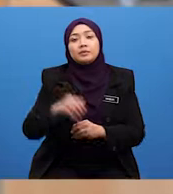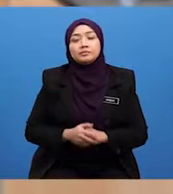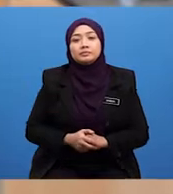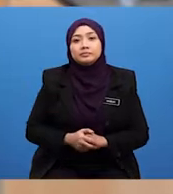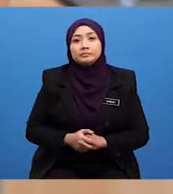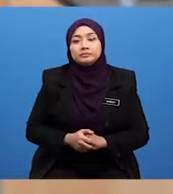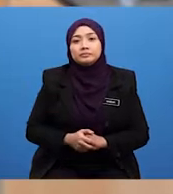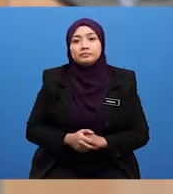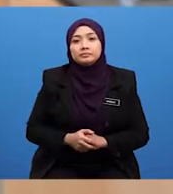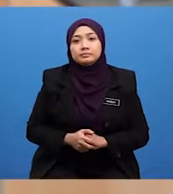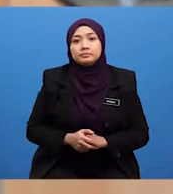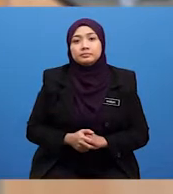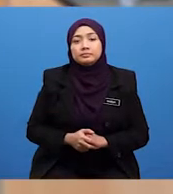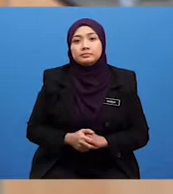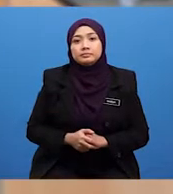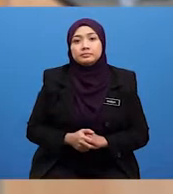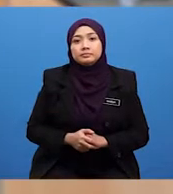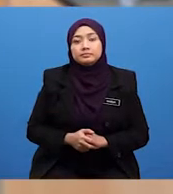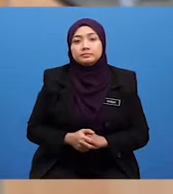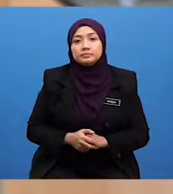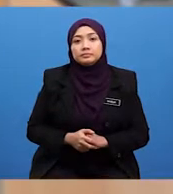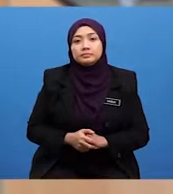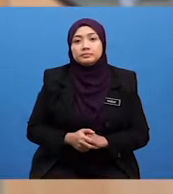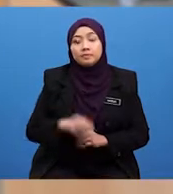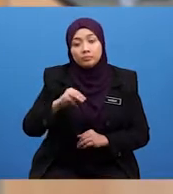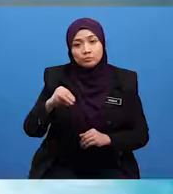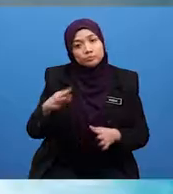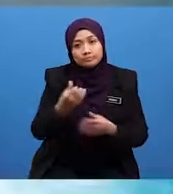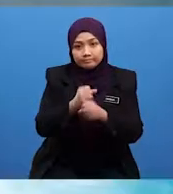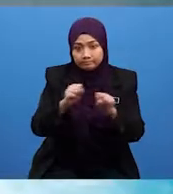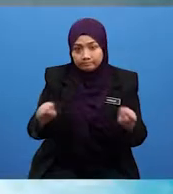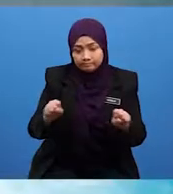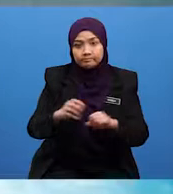Saya berharap murid-murid telah bersedia untuk menjawab soalan.